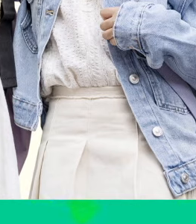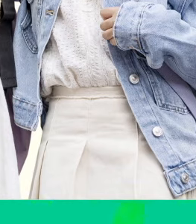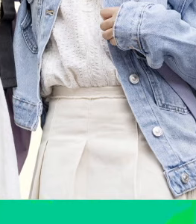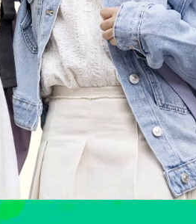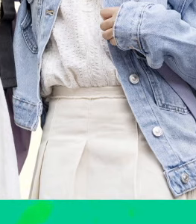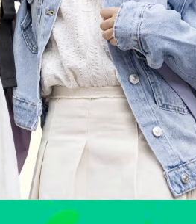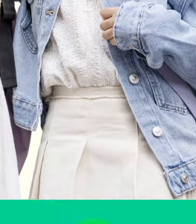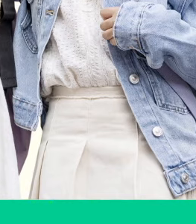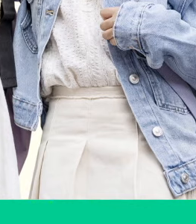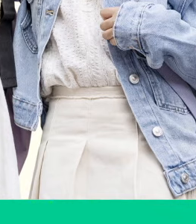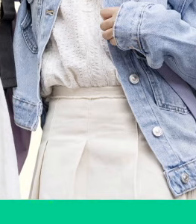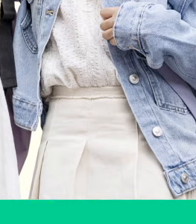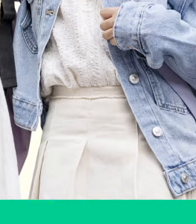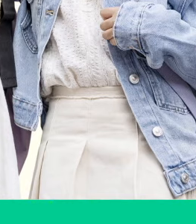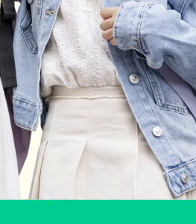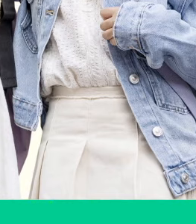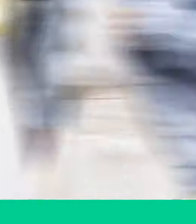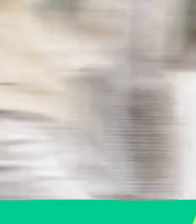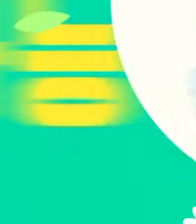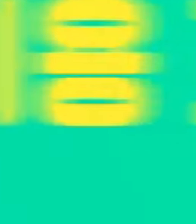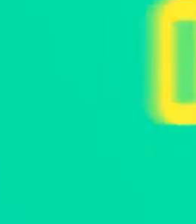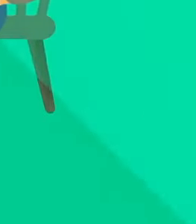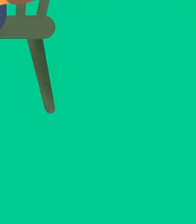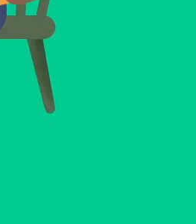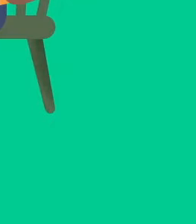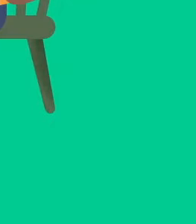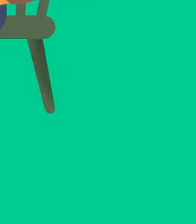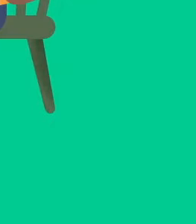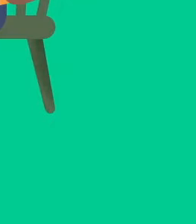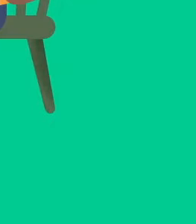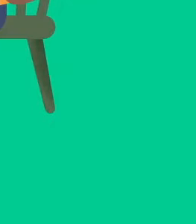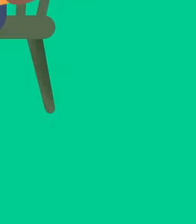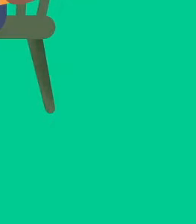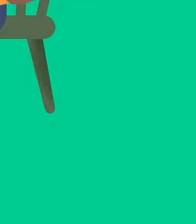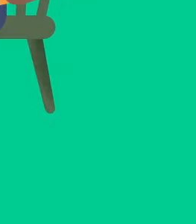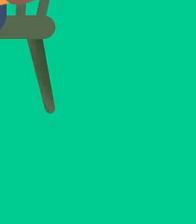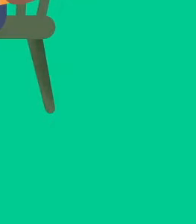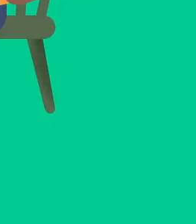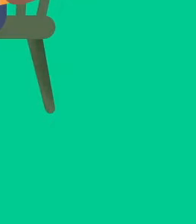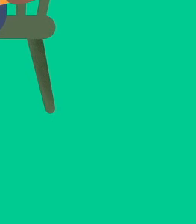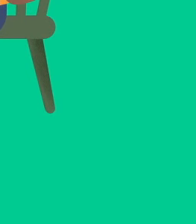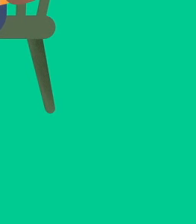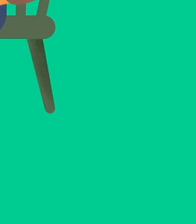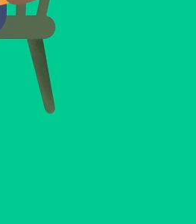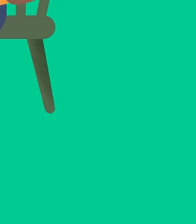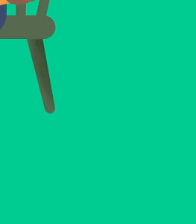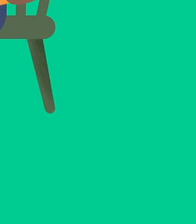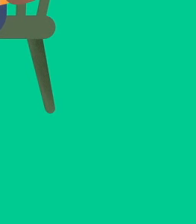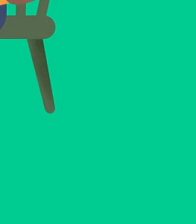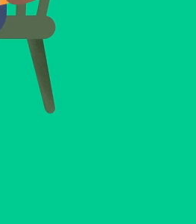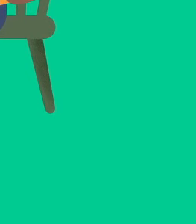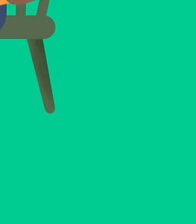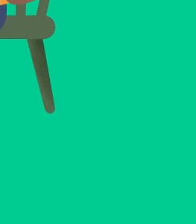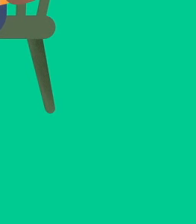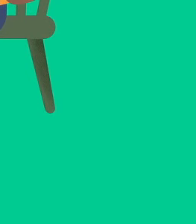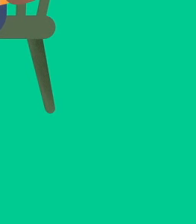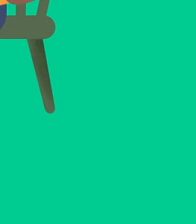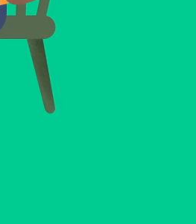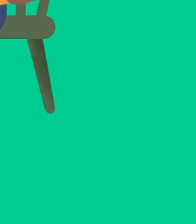늘봄 학교를 이용할 수 있는데요 내년에는 초등학교 2학년까지 대상자를 확대하고